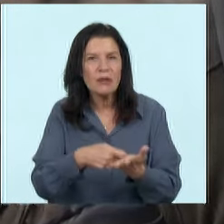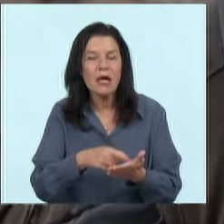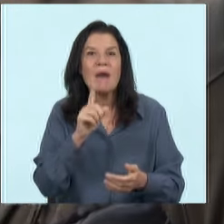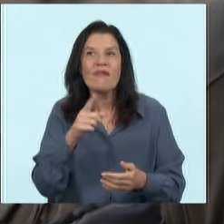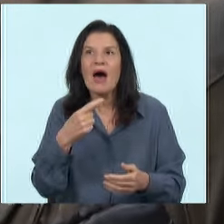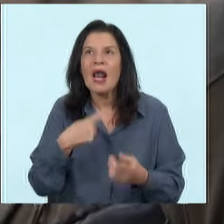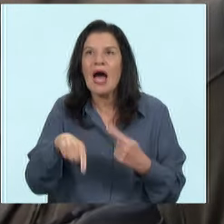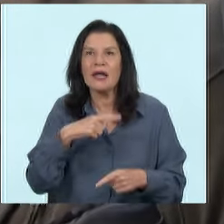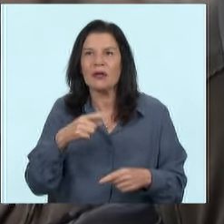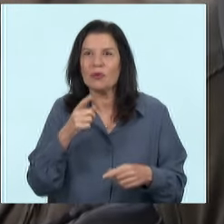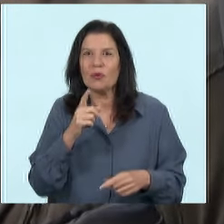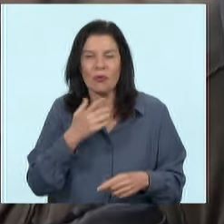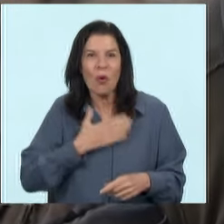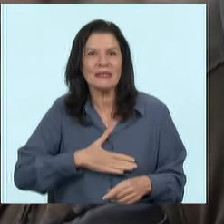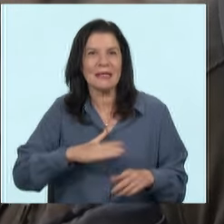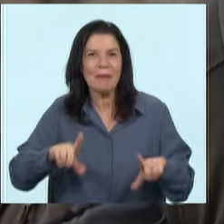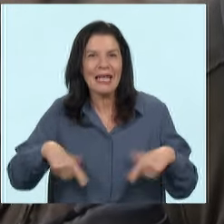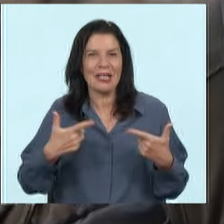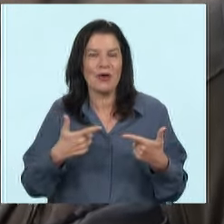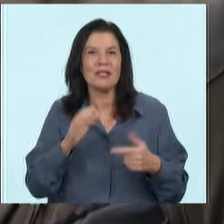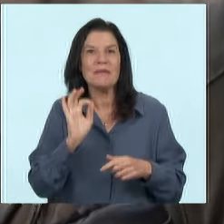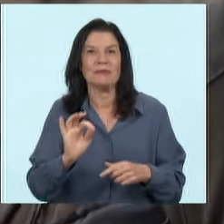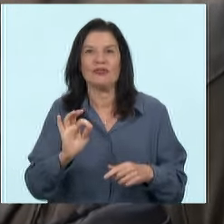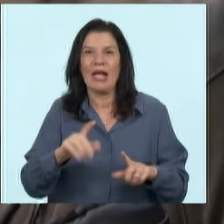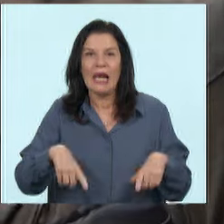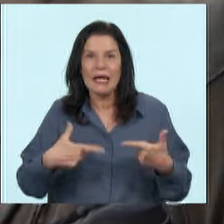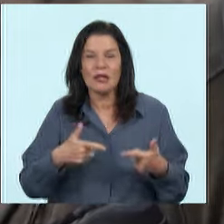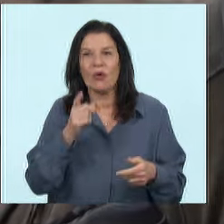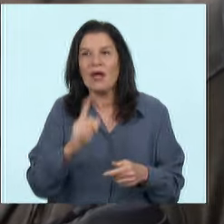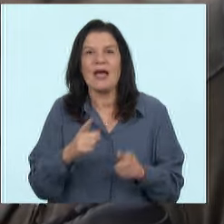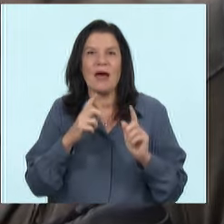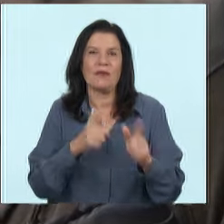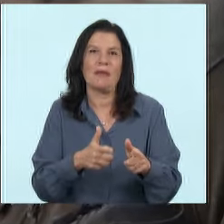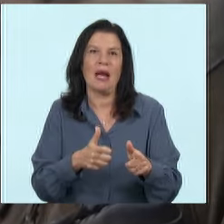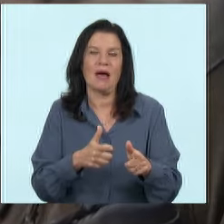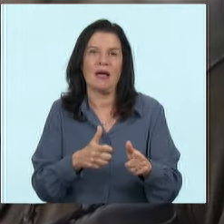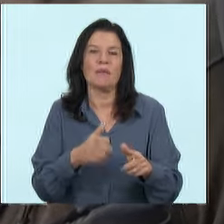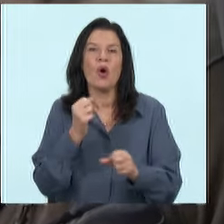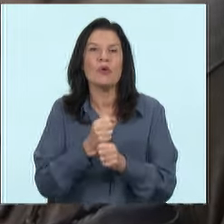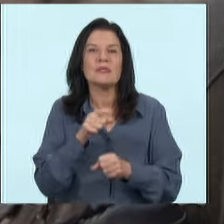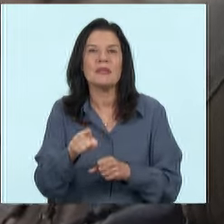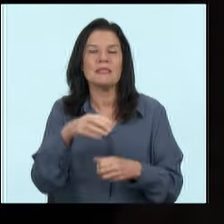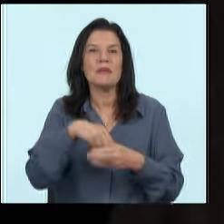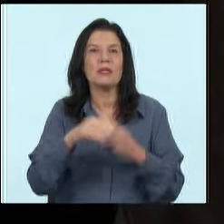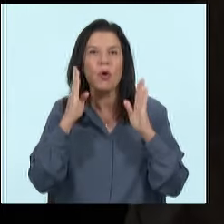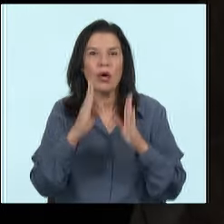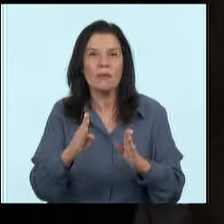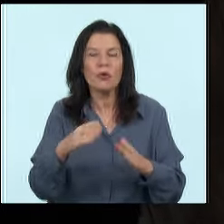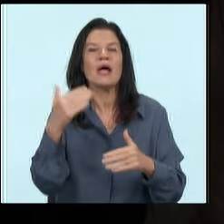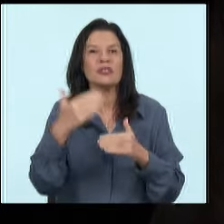חיים. ובשביל שיהיה חיים צריך גם לפעמים להילחם. ואנחנו עושים את זה מתוך אמונה שננצח את הדבר הזה.